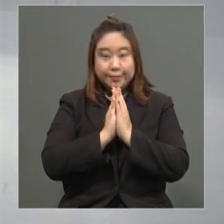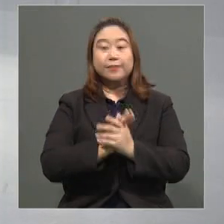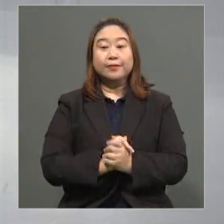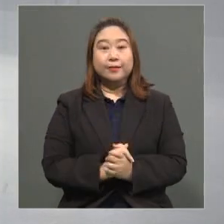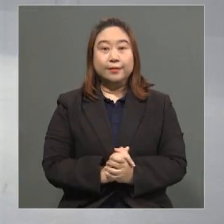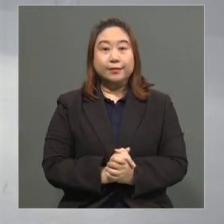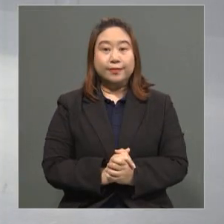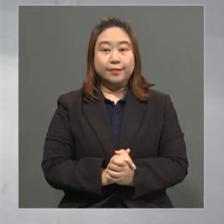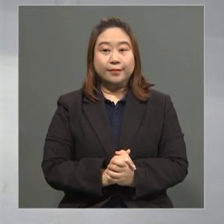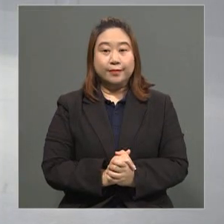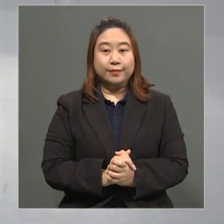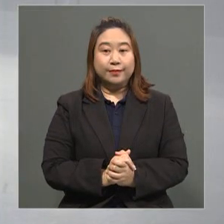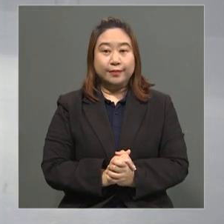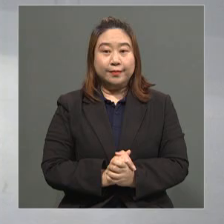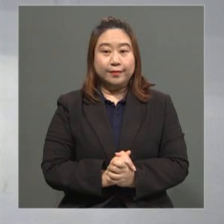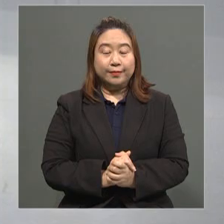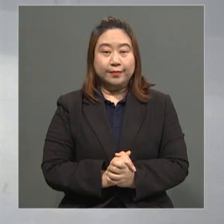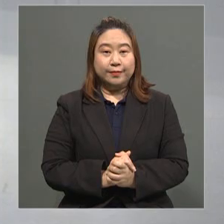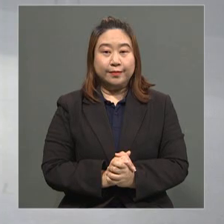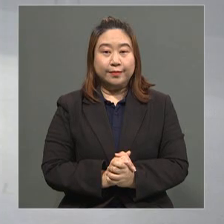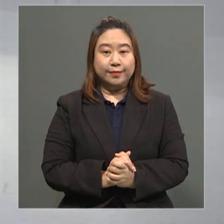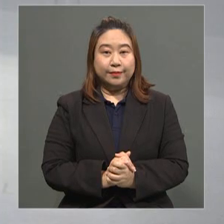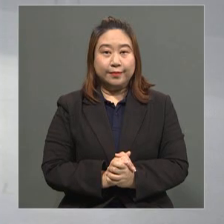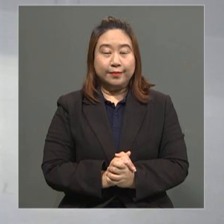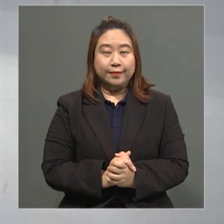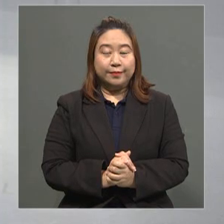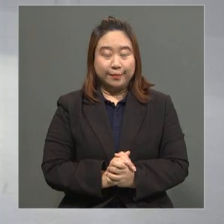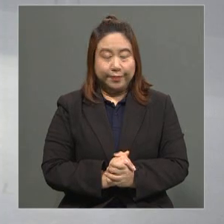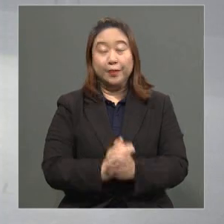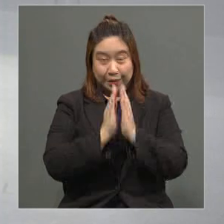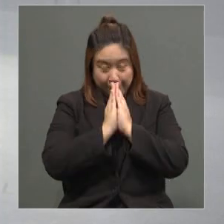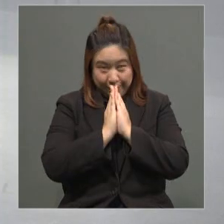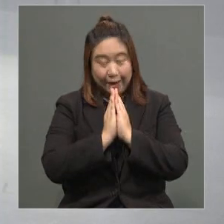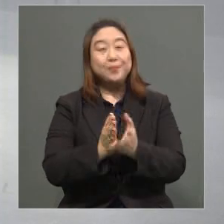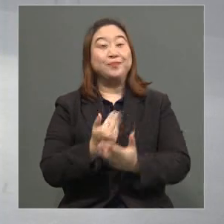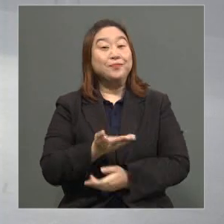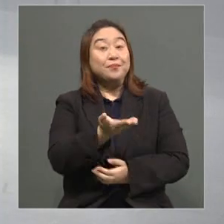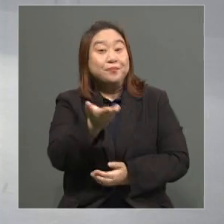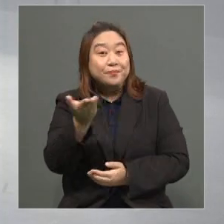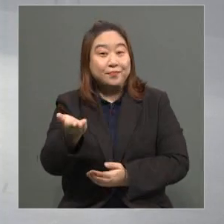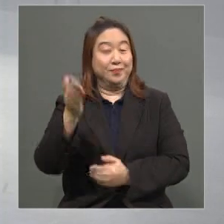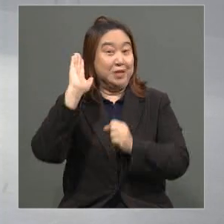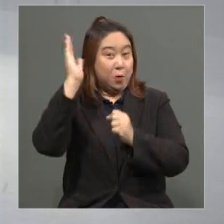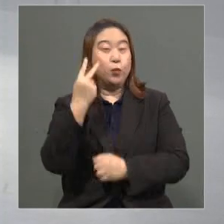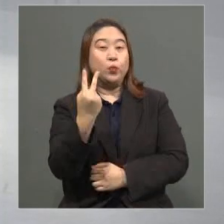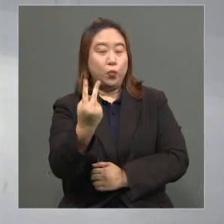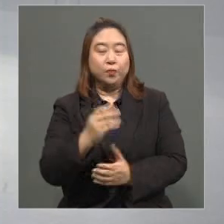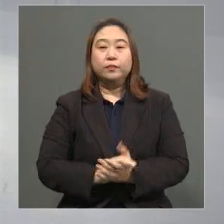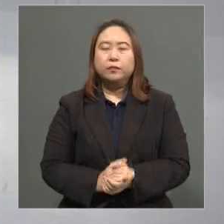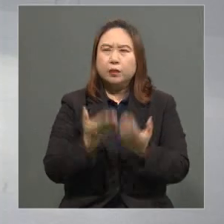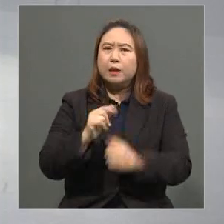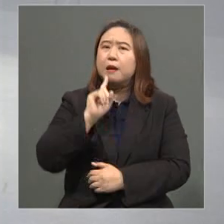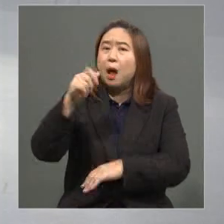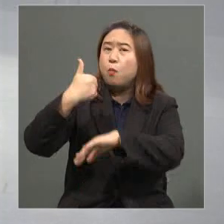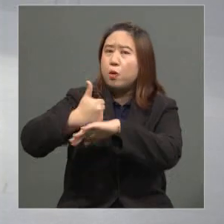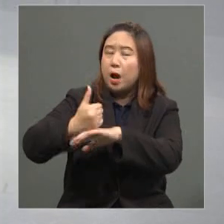บ ภฏิกรท 2 ท่านครัพ. อ. คะ ช่